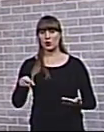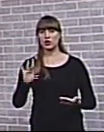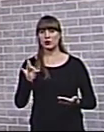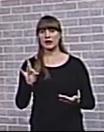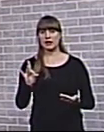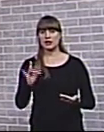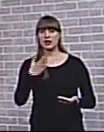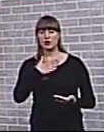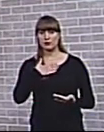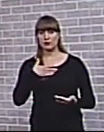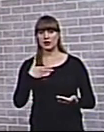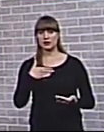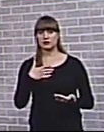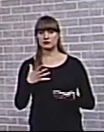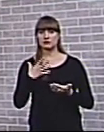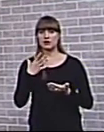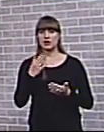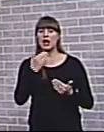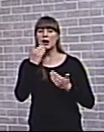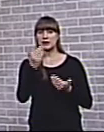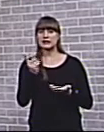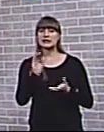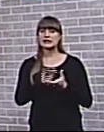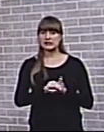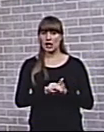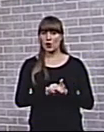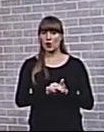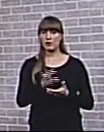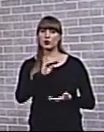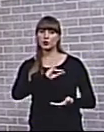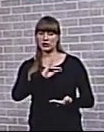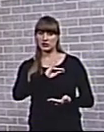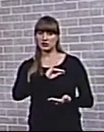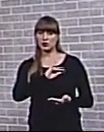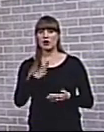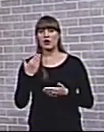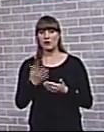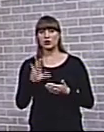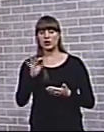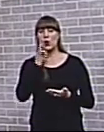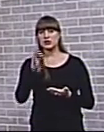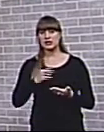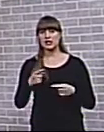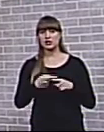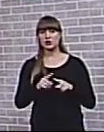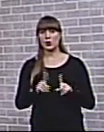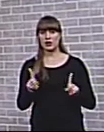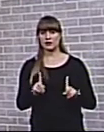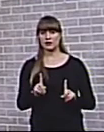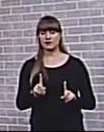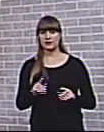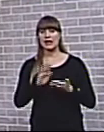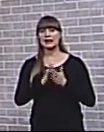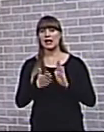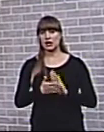500 000 рублей. Мы обратились к знакомому юристу, вот, и он сказал, что это